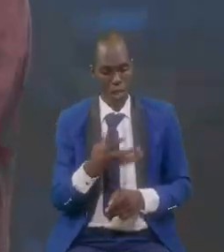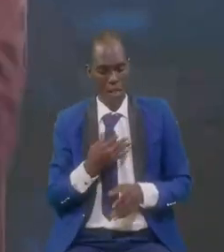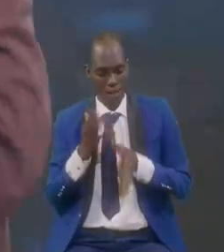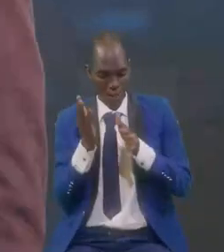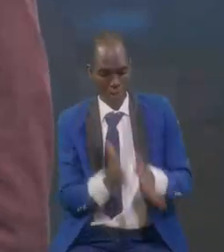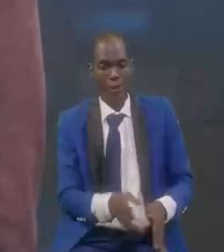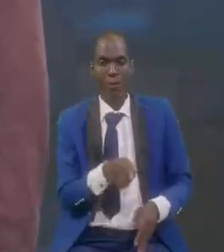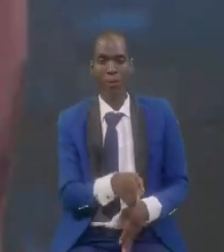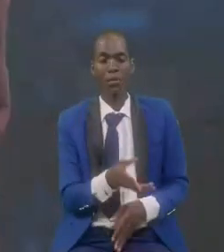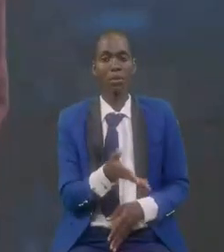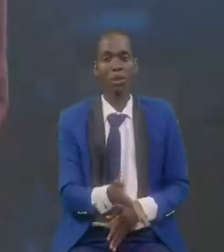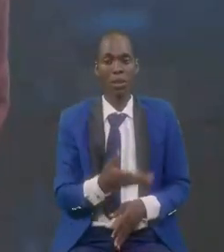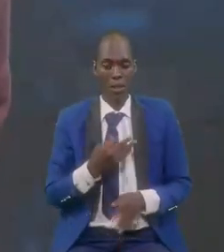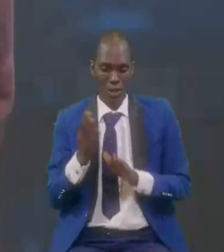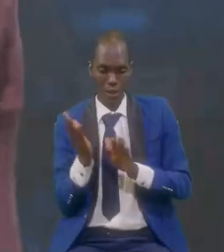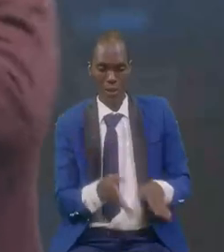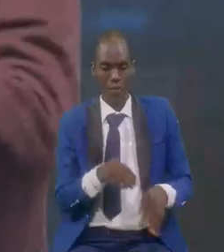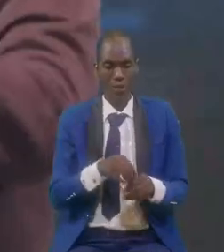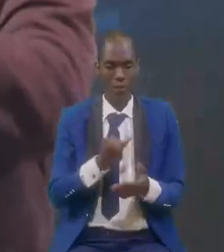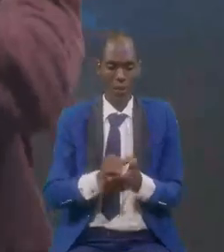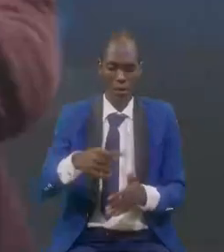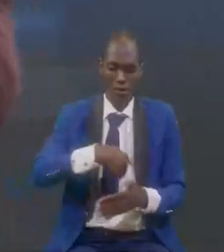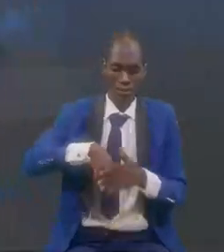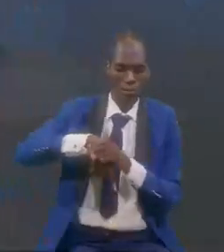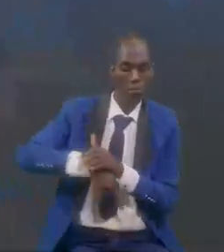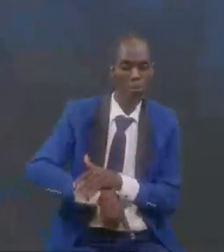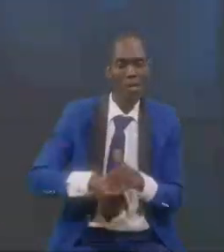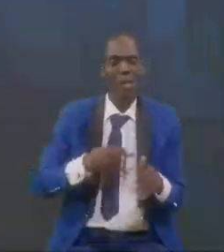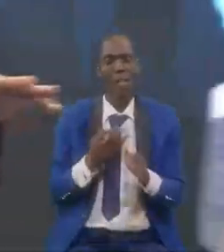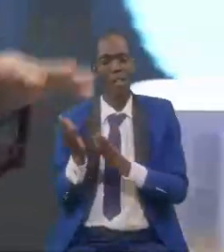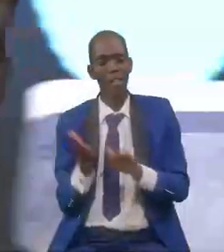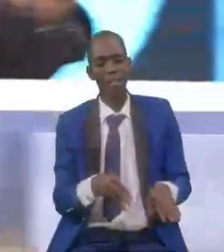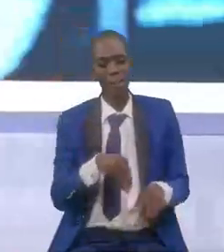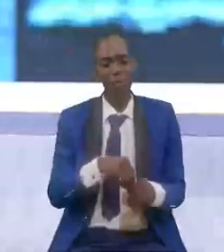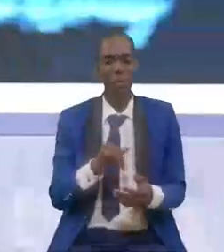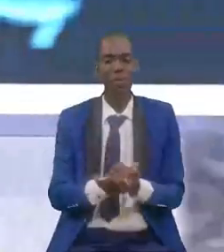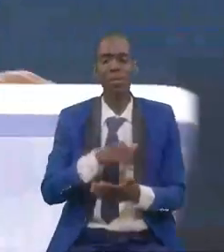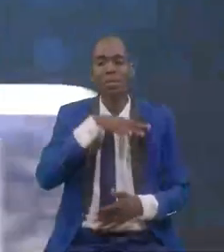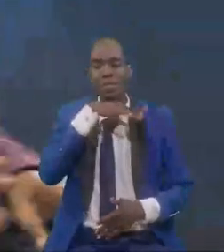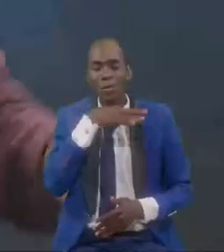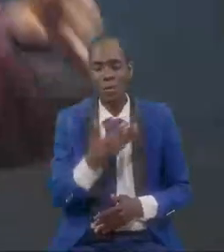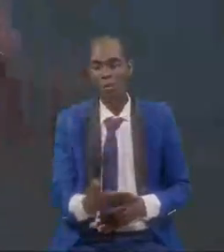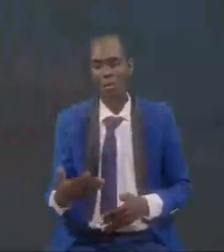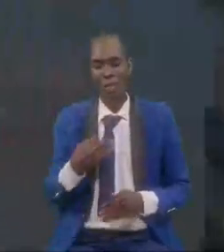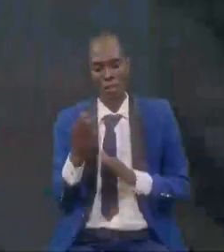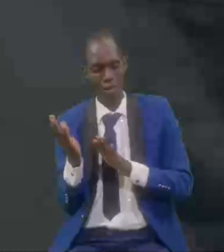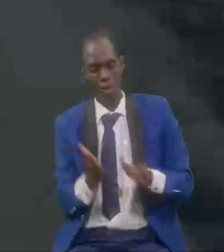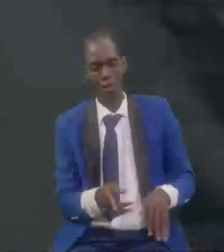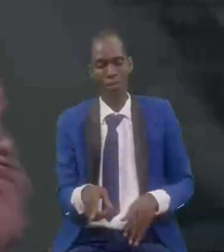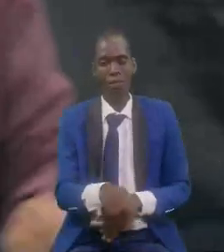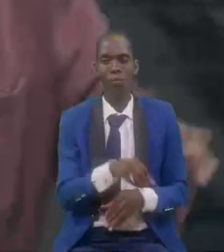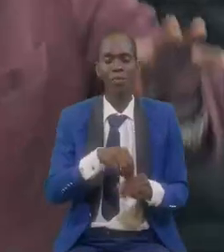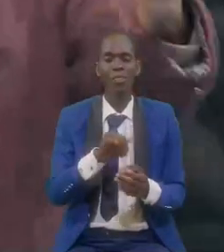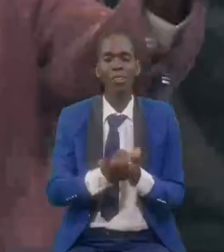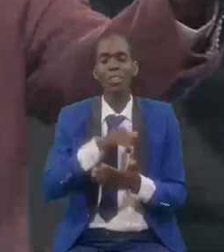laisse dans la fosse, et les laisse dans le trou, et les laisse dans la souillure, et les laisse dans